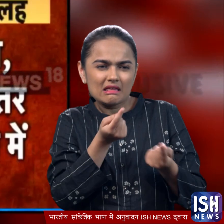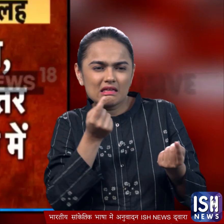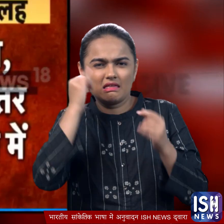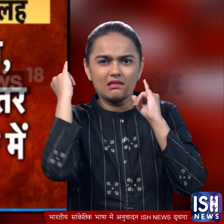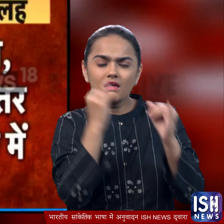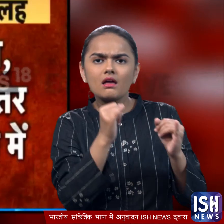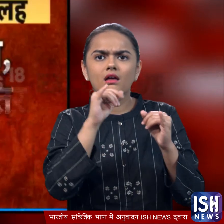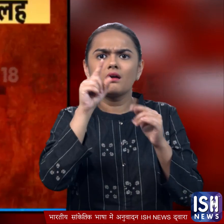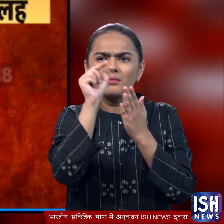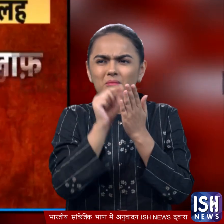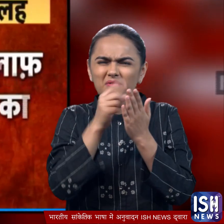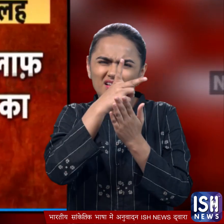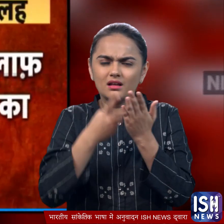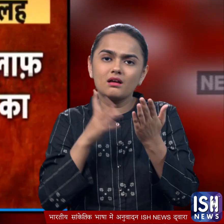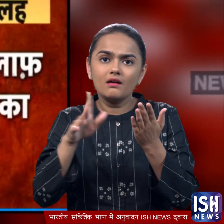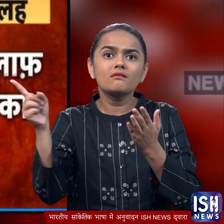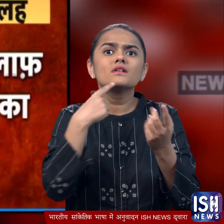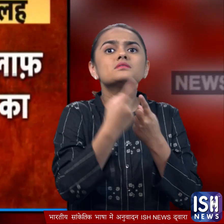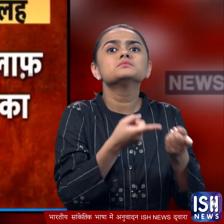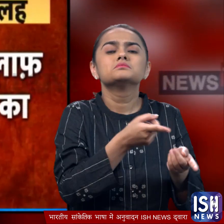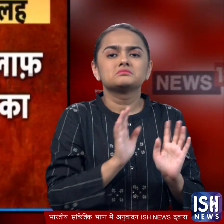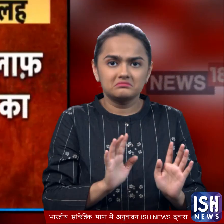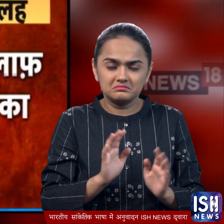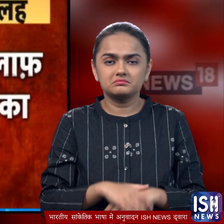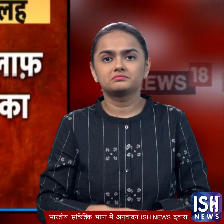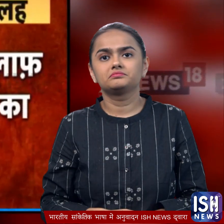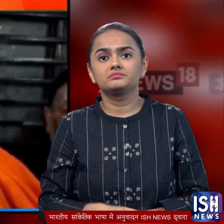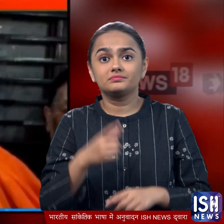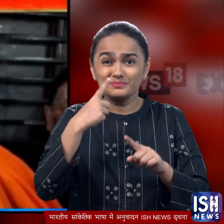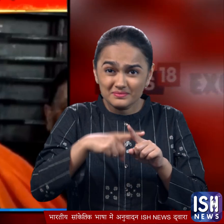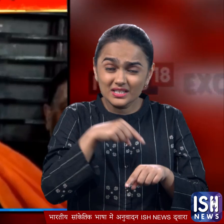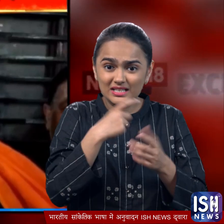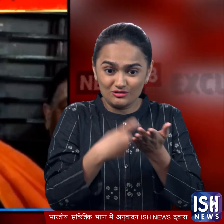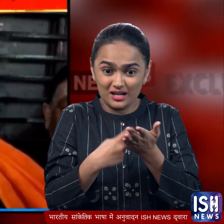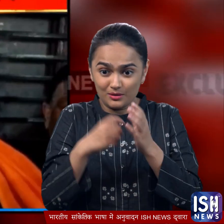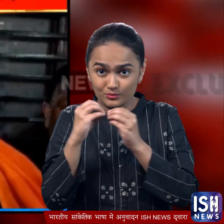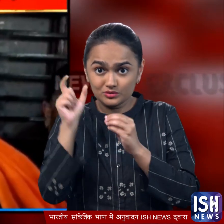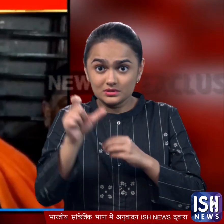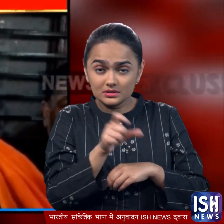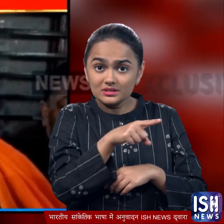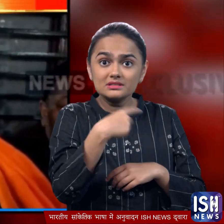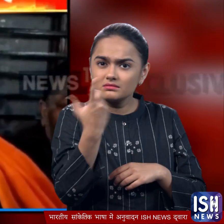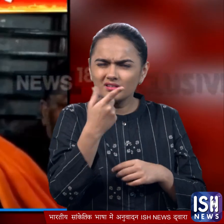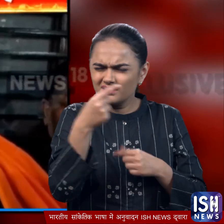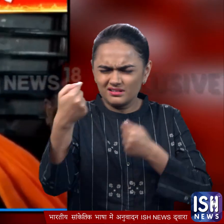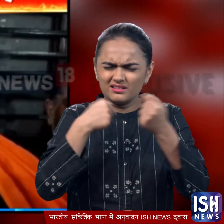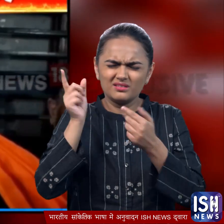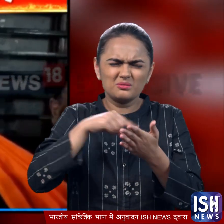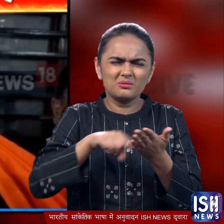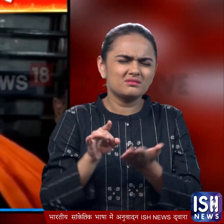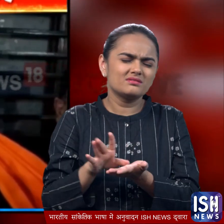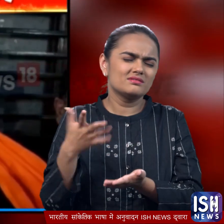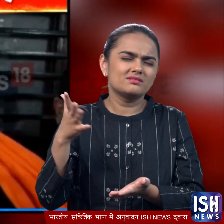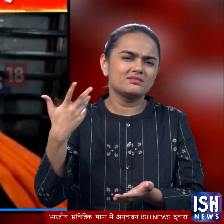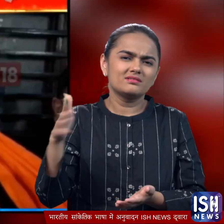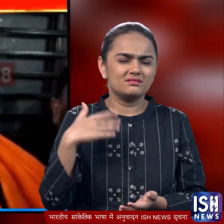उत्तर और बांगा जैसी सीटों पर भी कांग्रेस के प्रत्याशियों के खिलाफ काम करने का आरोप लगाया। हालांकि राणा गुरजीत सिंह ने इन सभी आरोपों को खारिज कर दिया। लोगों